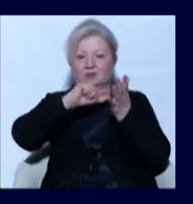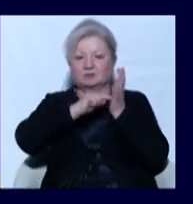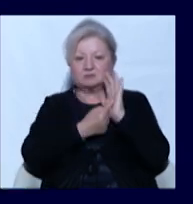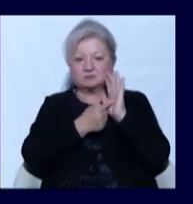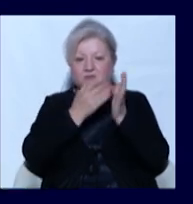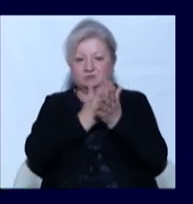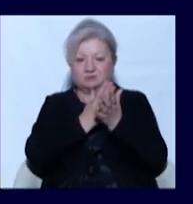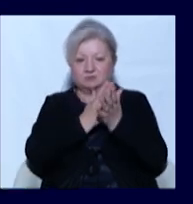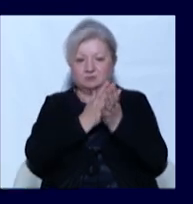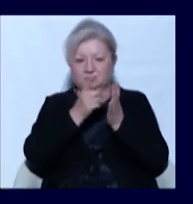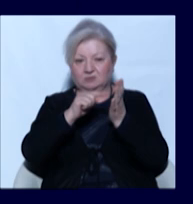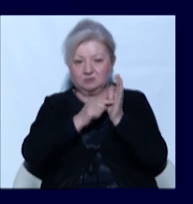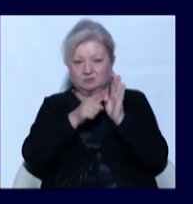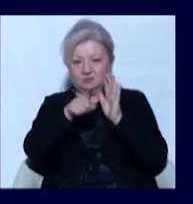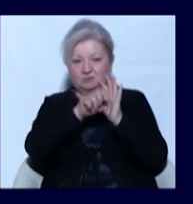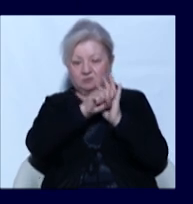წერტილოვანი წყარო ავიღოთ.